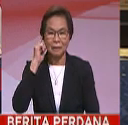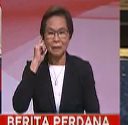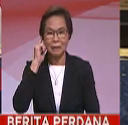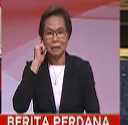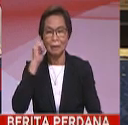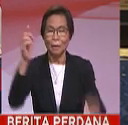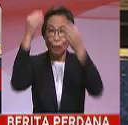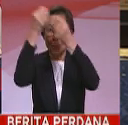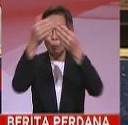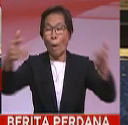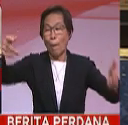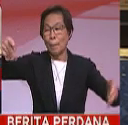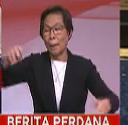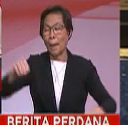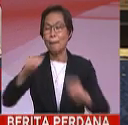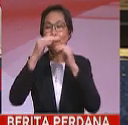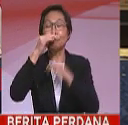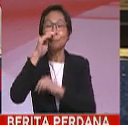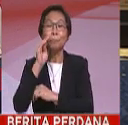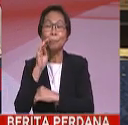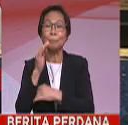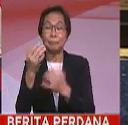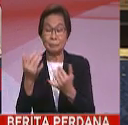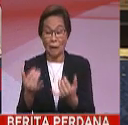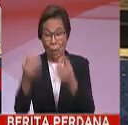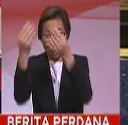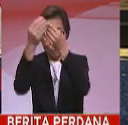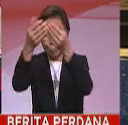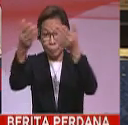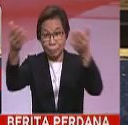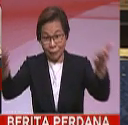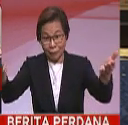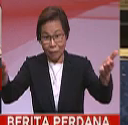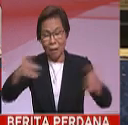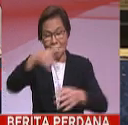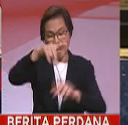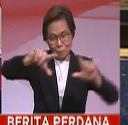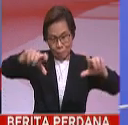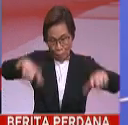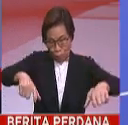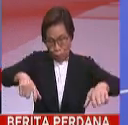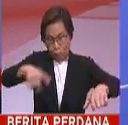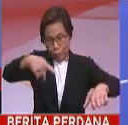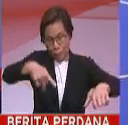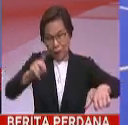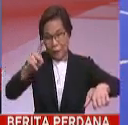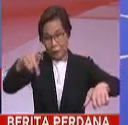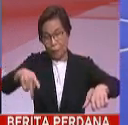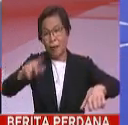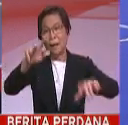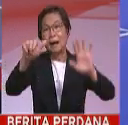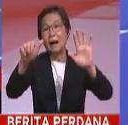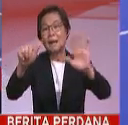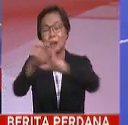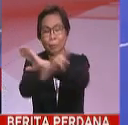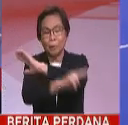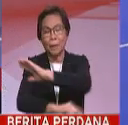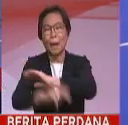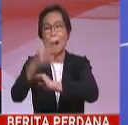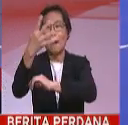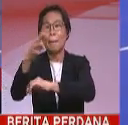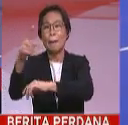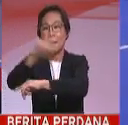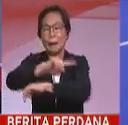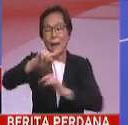Dalam pengumuman Perdana Menteri Tan Sri Muhyiddin Yassin pada hari ini memaklumkan, PKP akan dilaksanakan di 6 buah negeri selama 14